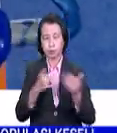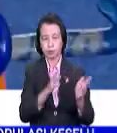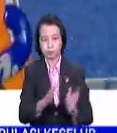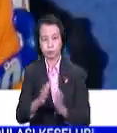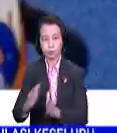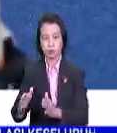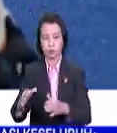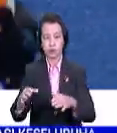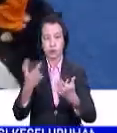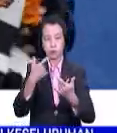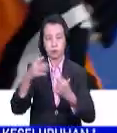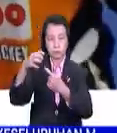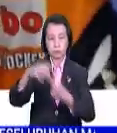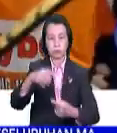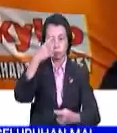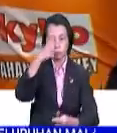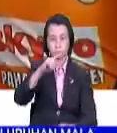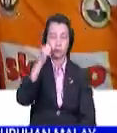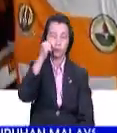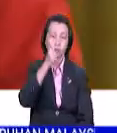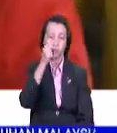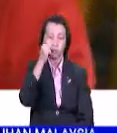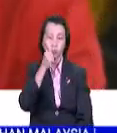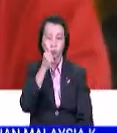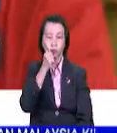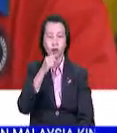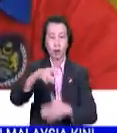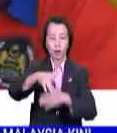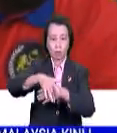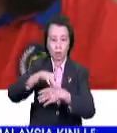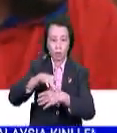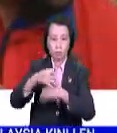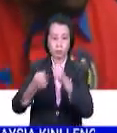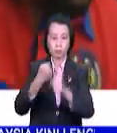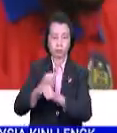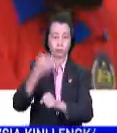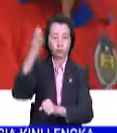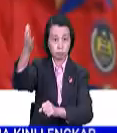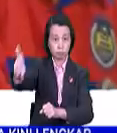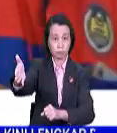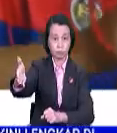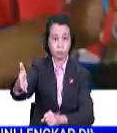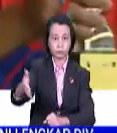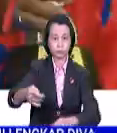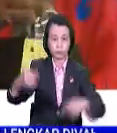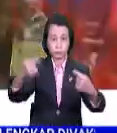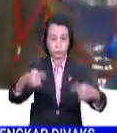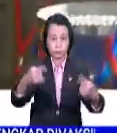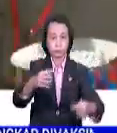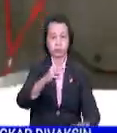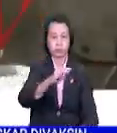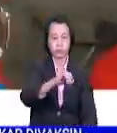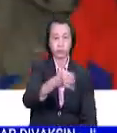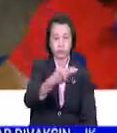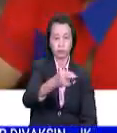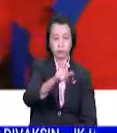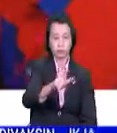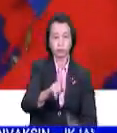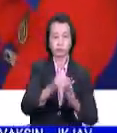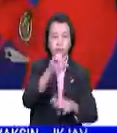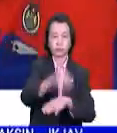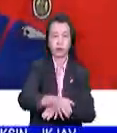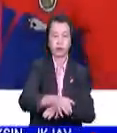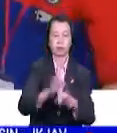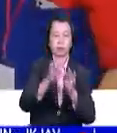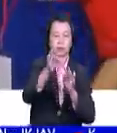perancangan untuk menganjurkan kejohanan bagi kategori wanita pada awal tahun depan. Saingan MJHL tahun lalu terpaksa